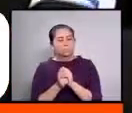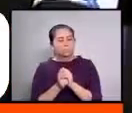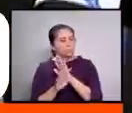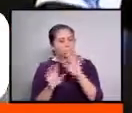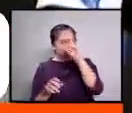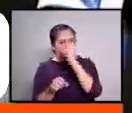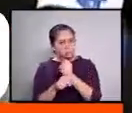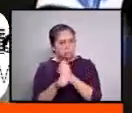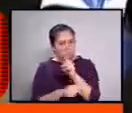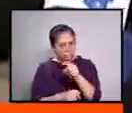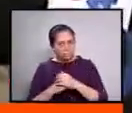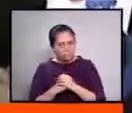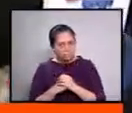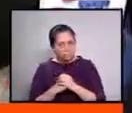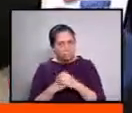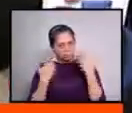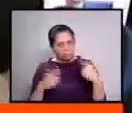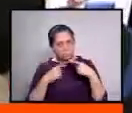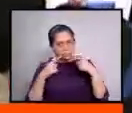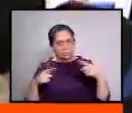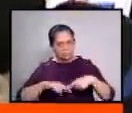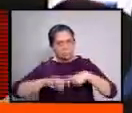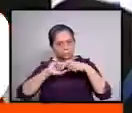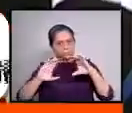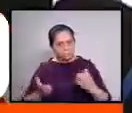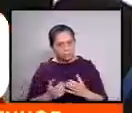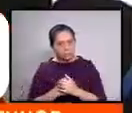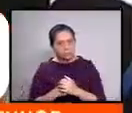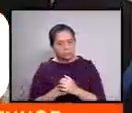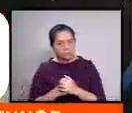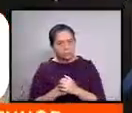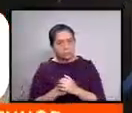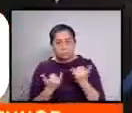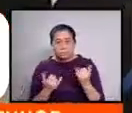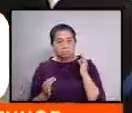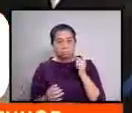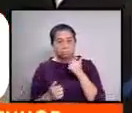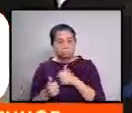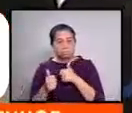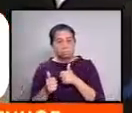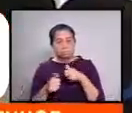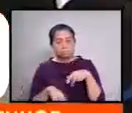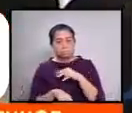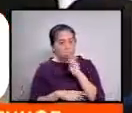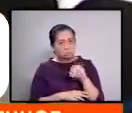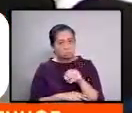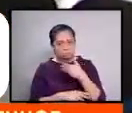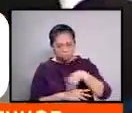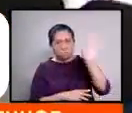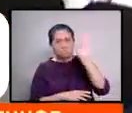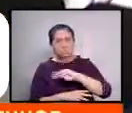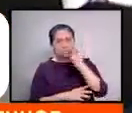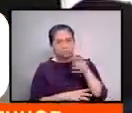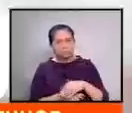Huwag matigas ang ulo nyo. Nagdeklara na kami ng suspensyon ng klase. Ngayon, kung ayaw nyo sumunod sa lungsod ng Maynila, umalis